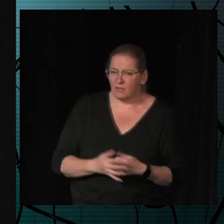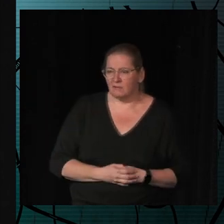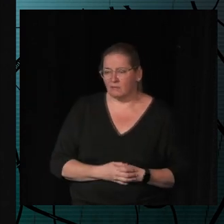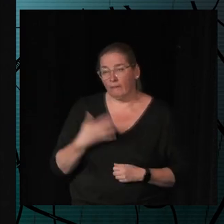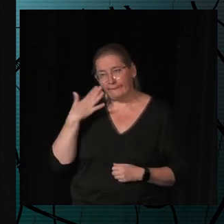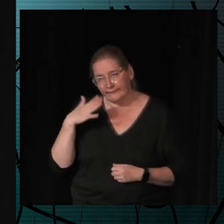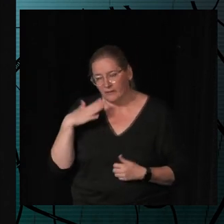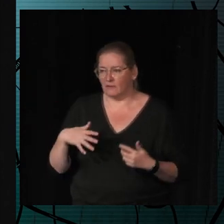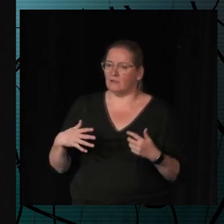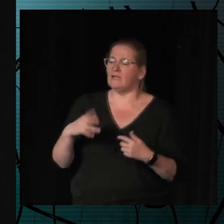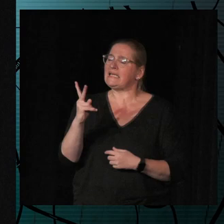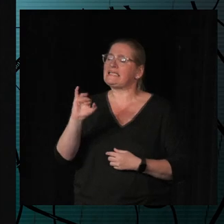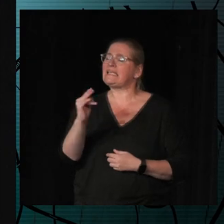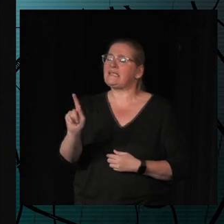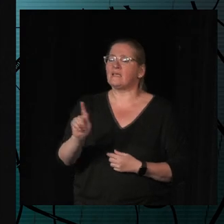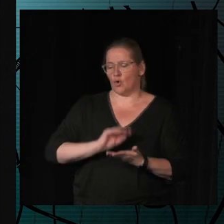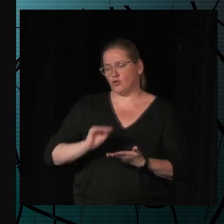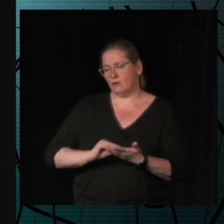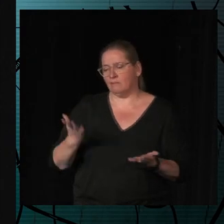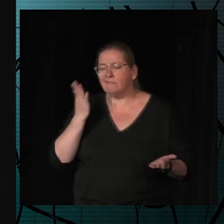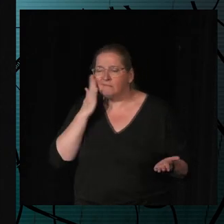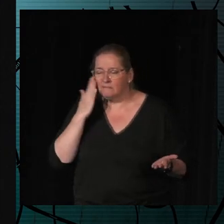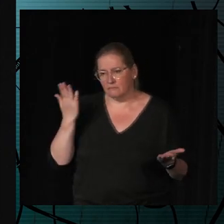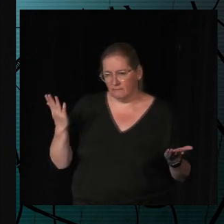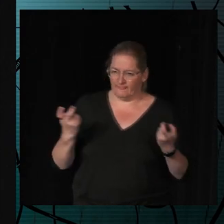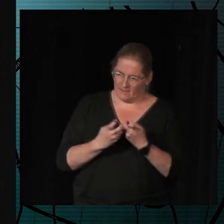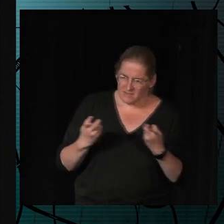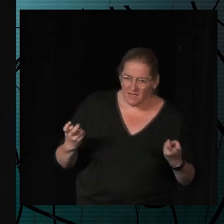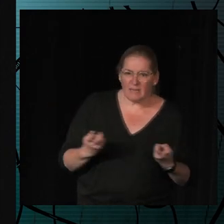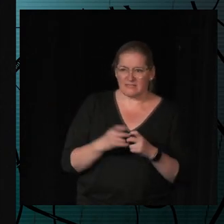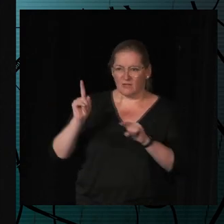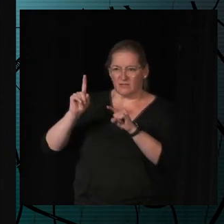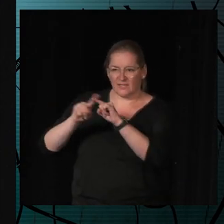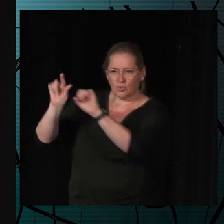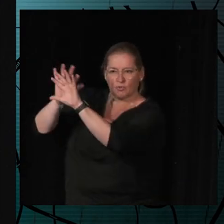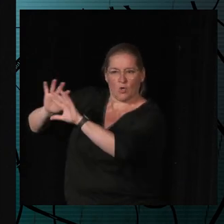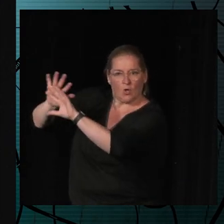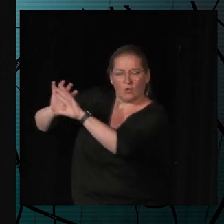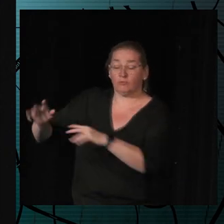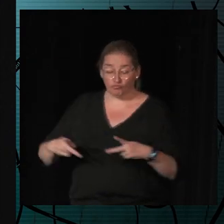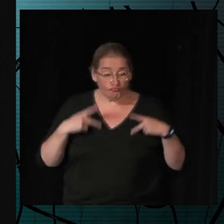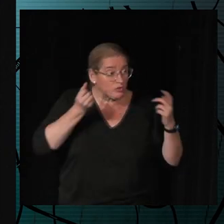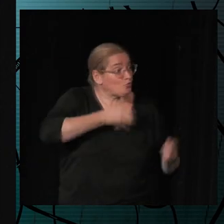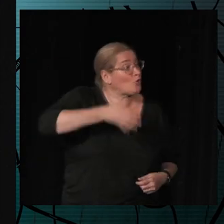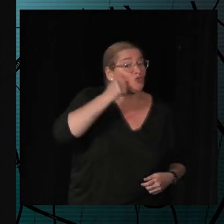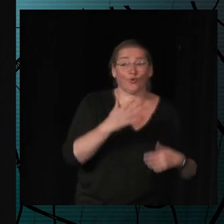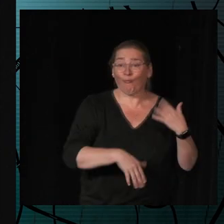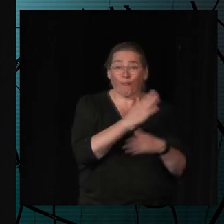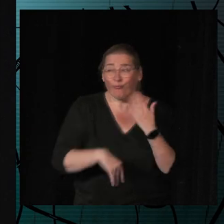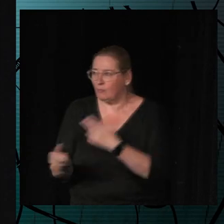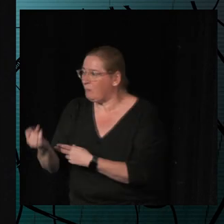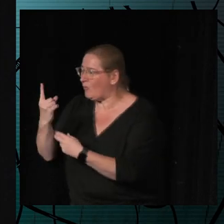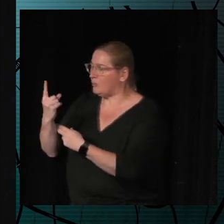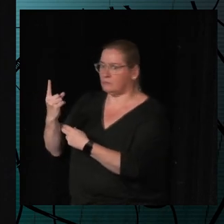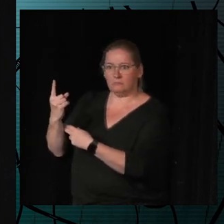qu'on connaît très très bien chez Stephen King notamment c'est c'est-à-dire le le le surnaturel qui survient dans le monde prosaïque qu'on